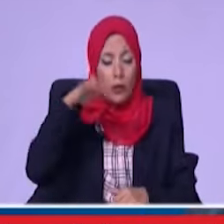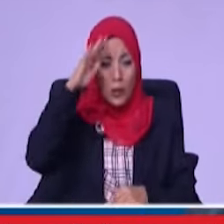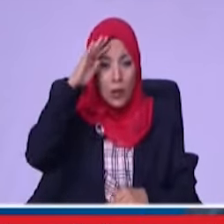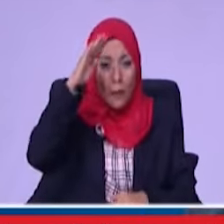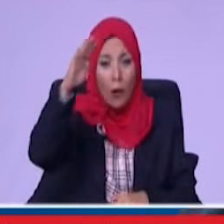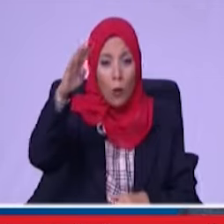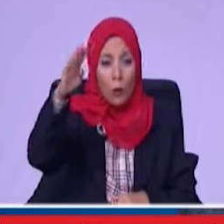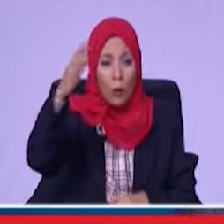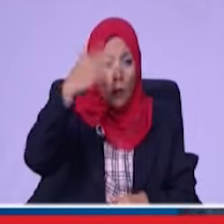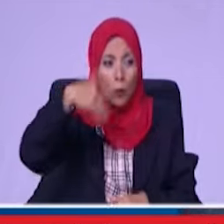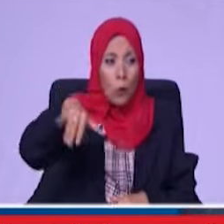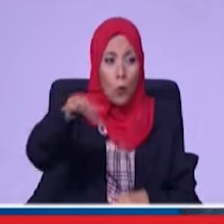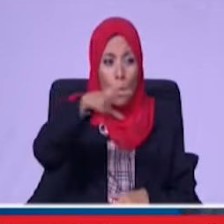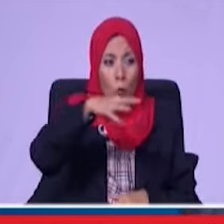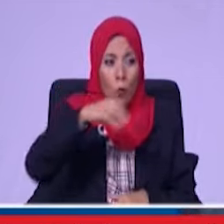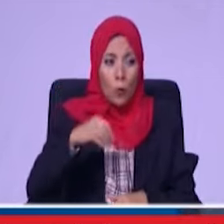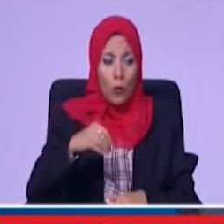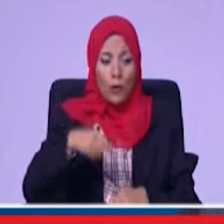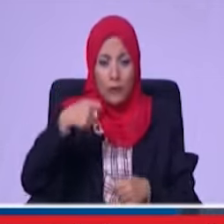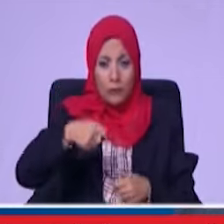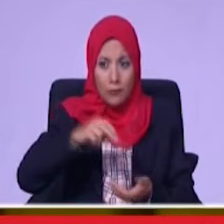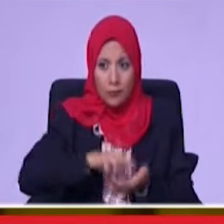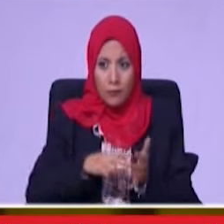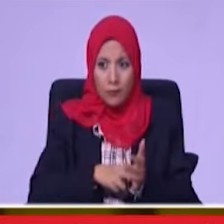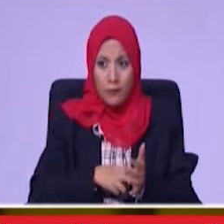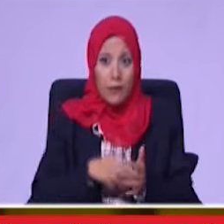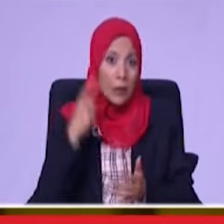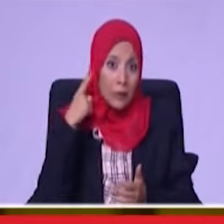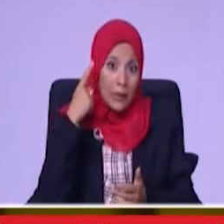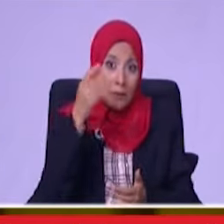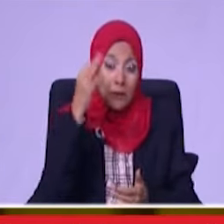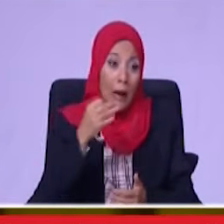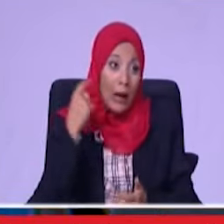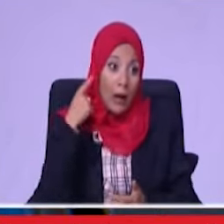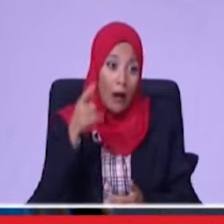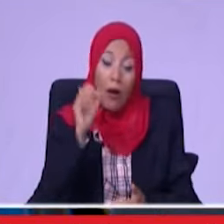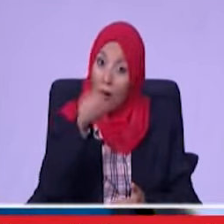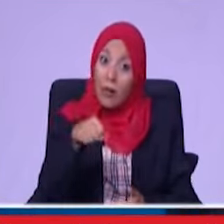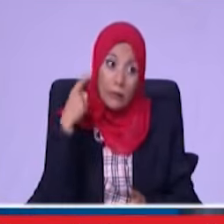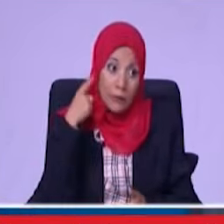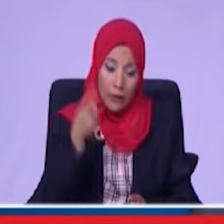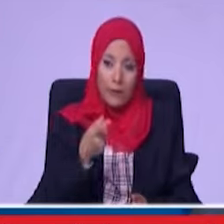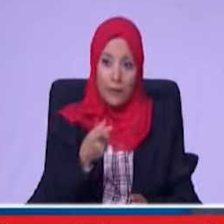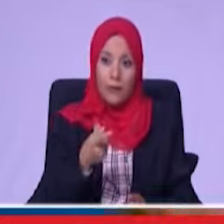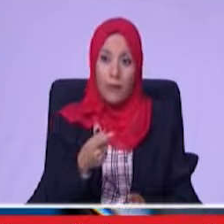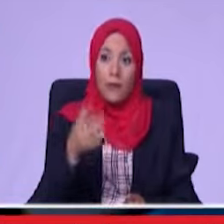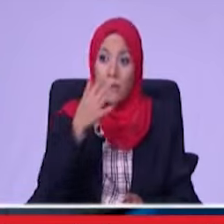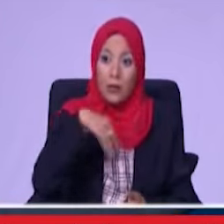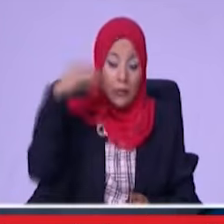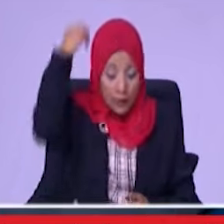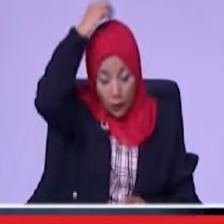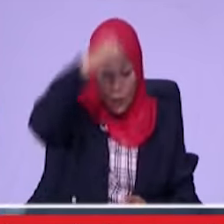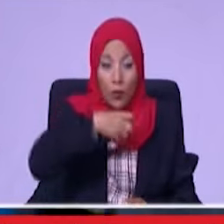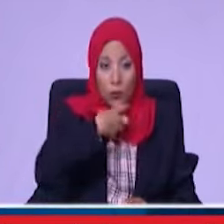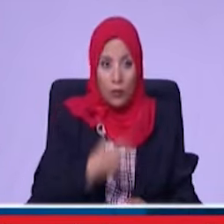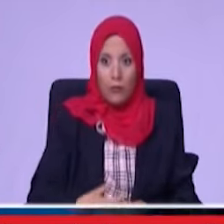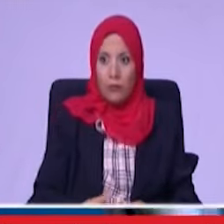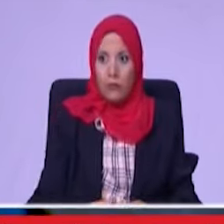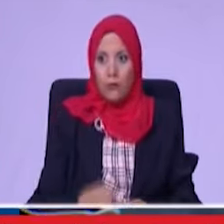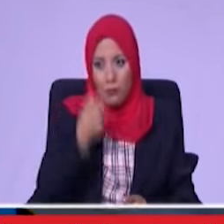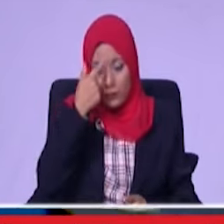من المسلمين، هل تسلم إلا على من يسمعك؟ لا. الله يكبر خطرك. وقالوا لسيدنا النبي يا رسول الله إزاي تسلم عليهم؟ قالوا ما